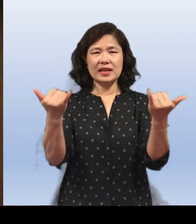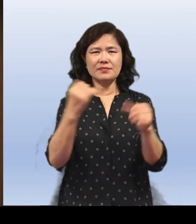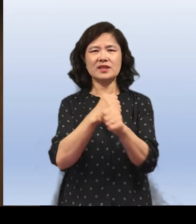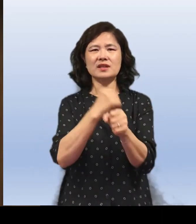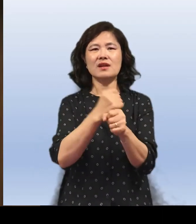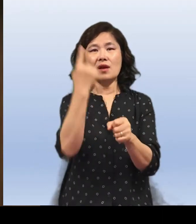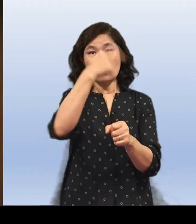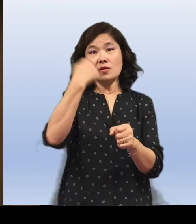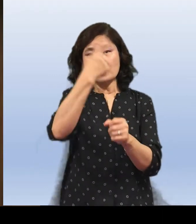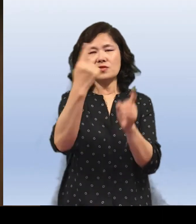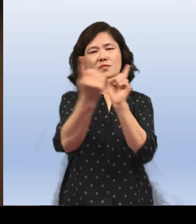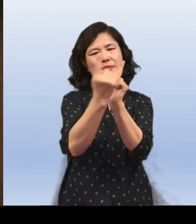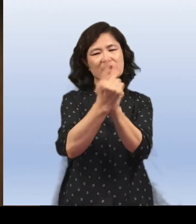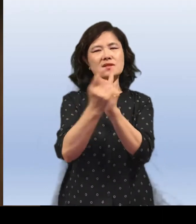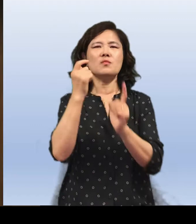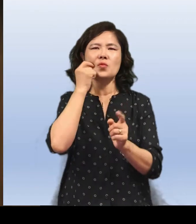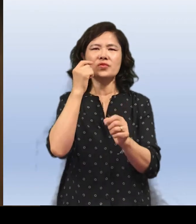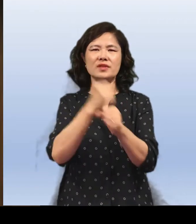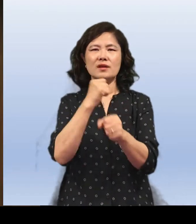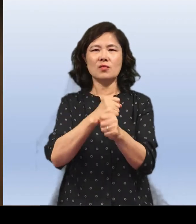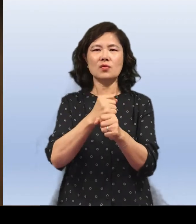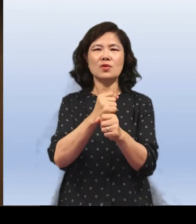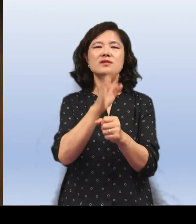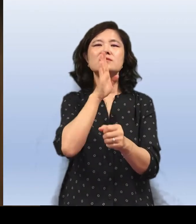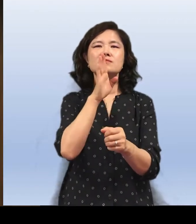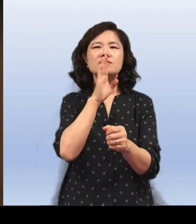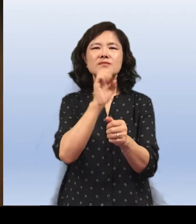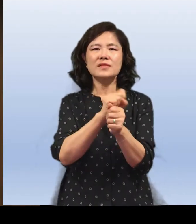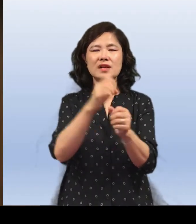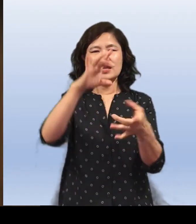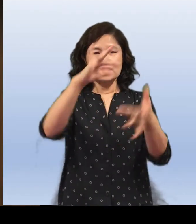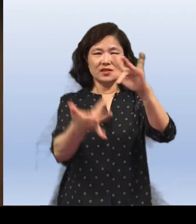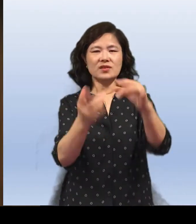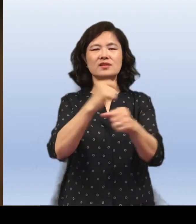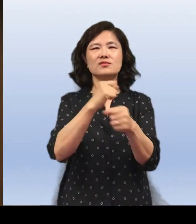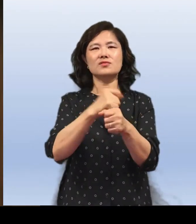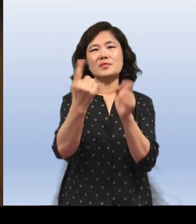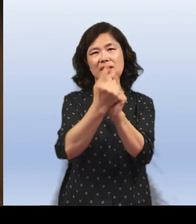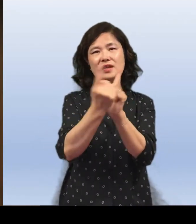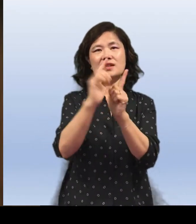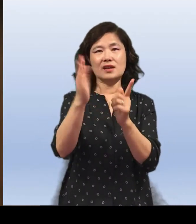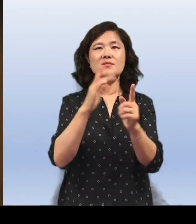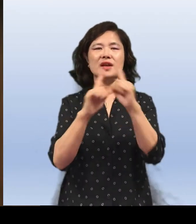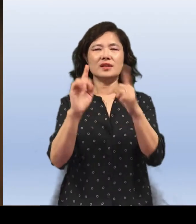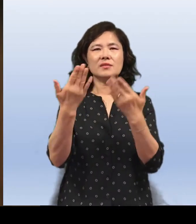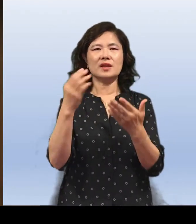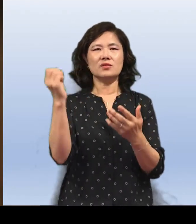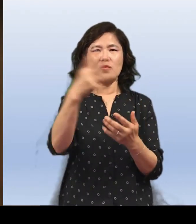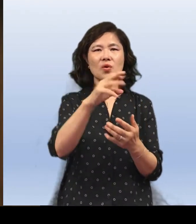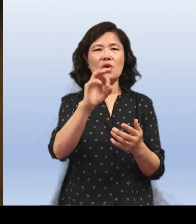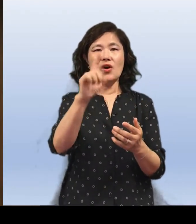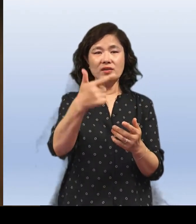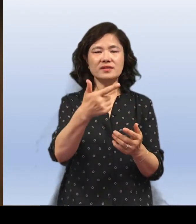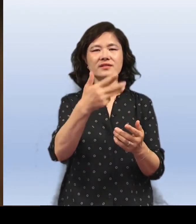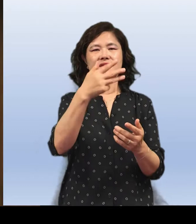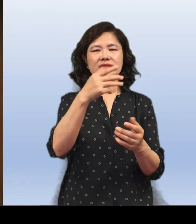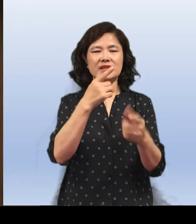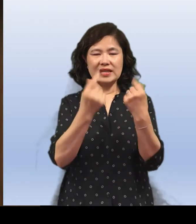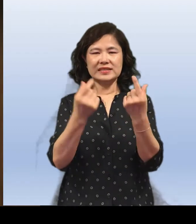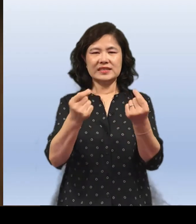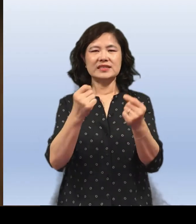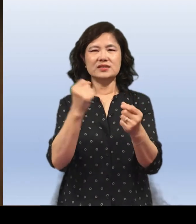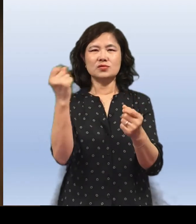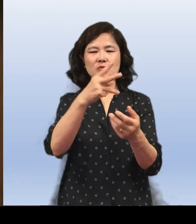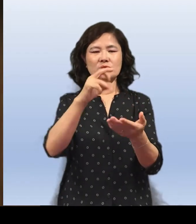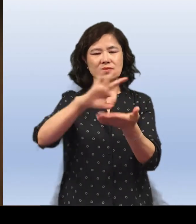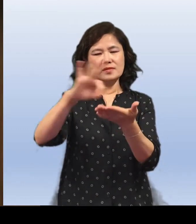이렇게 대면하지 않는 이 비대면 시대를 맞이해서 만들어진 신조어이기도 합니다. 또 언택트와 함께 많이 쓰이는 콩글리시가